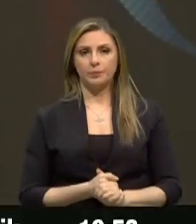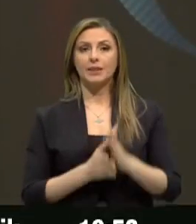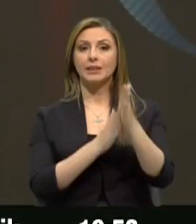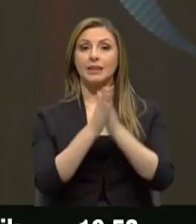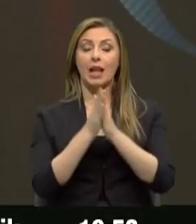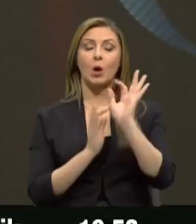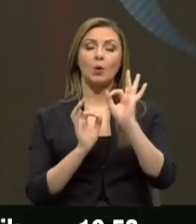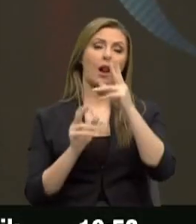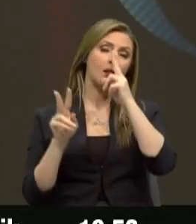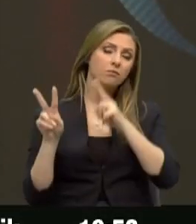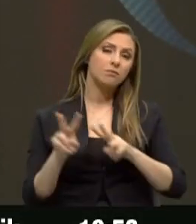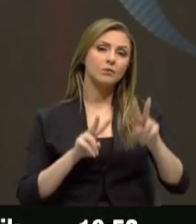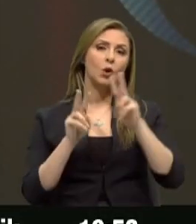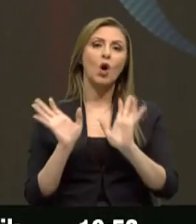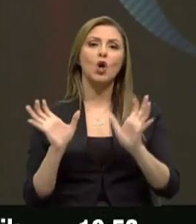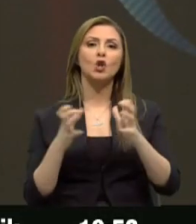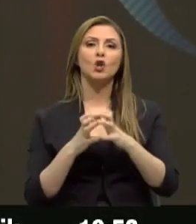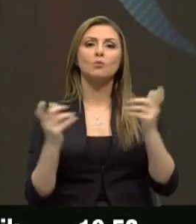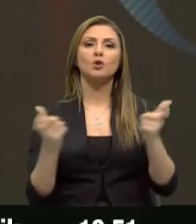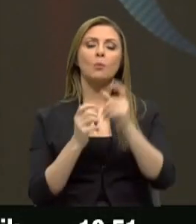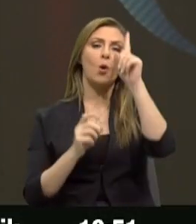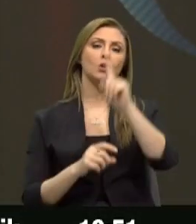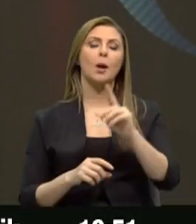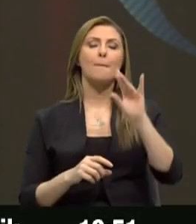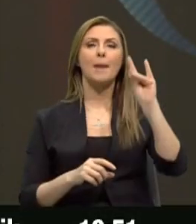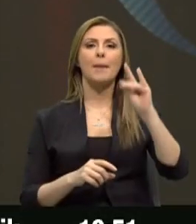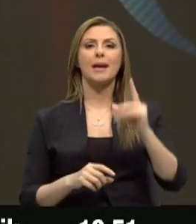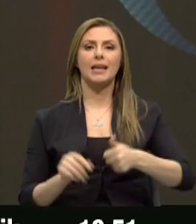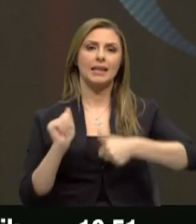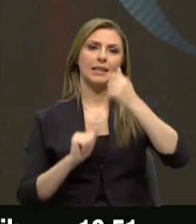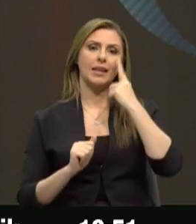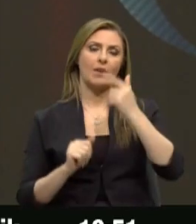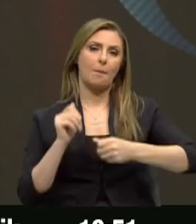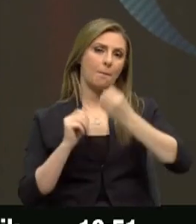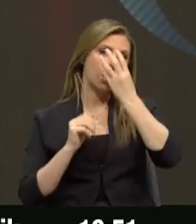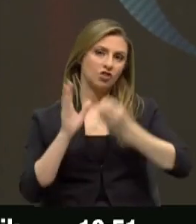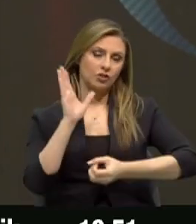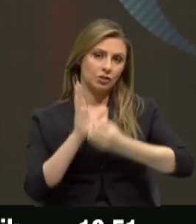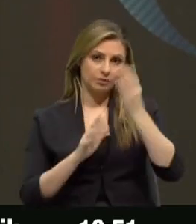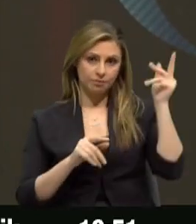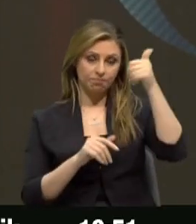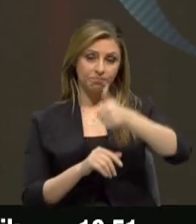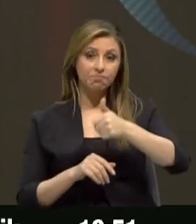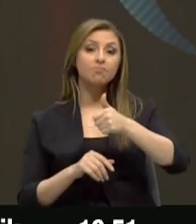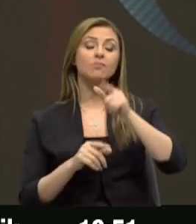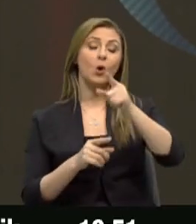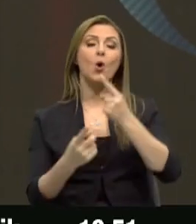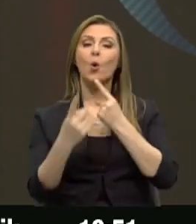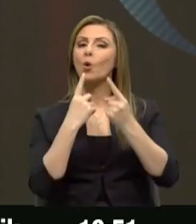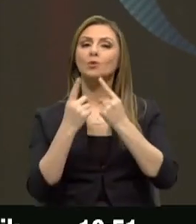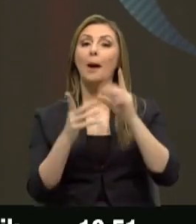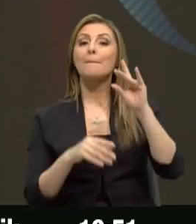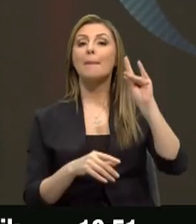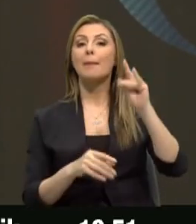Salı günlerinin klasiği partilerin grup toplantılarında önce MHP lideri Devlet Bahçeli çıktı kürsüye. Son birkaç konuşmasında olduğu gibi bugün de